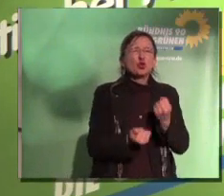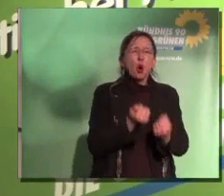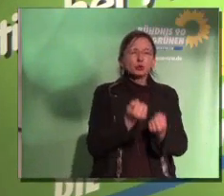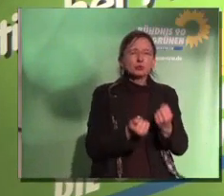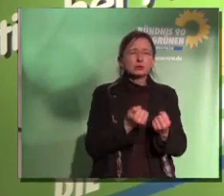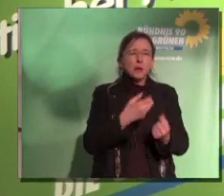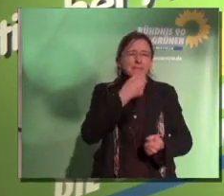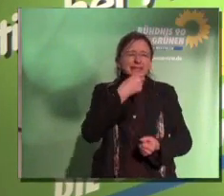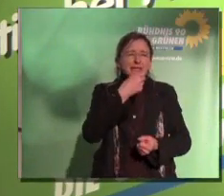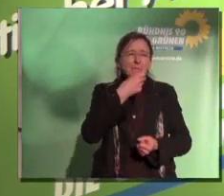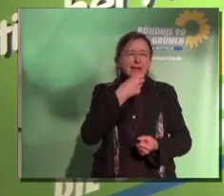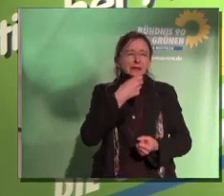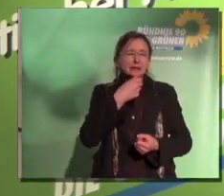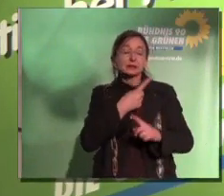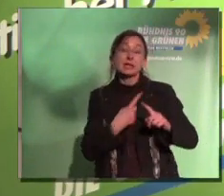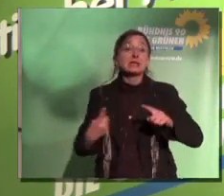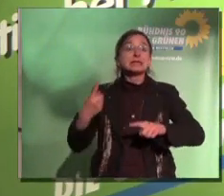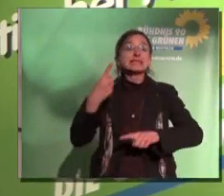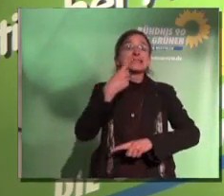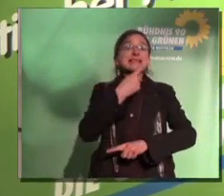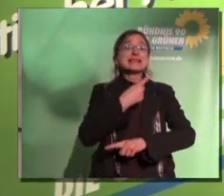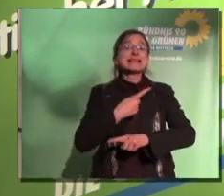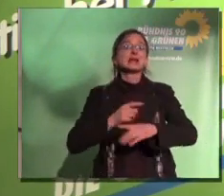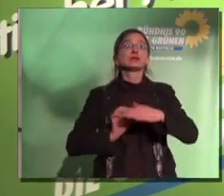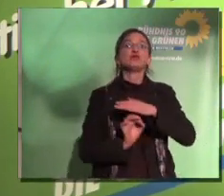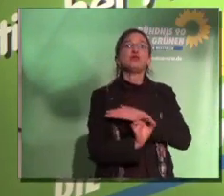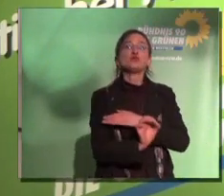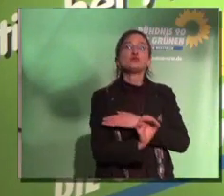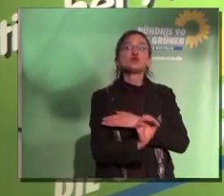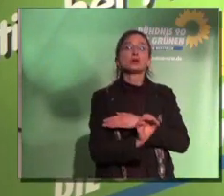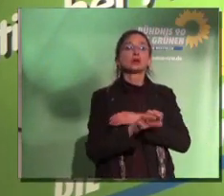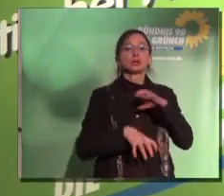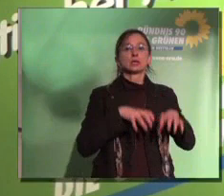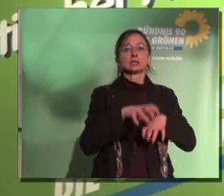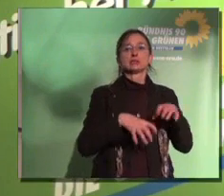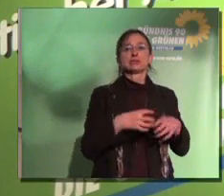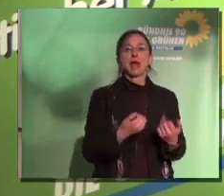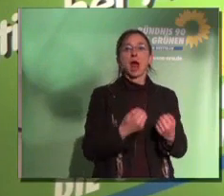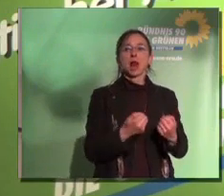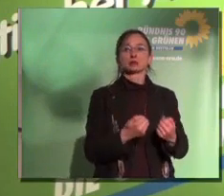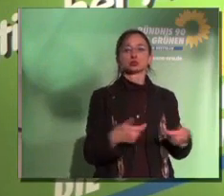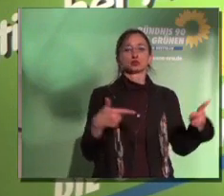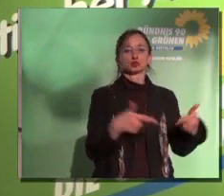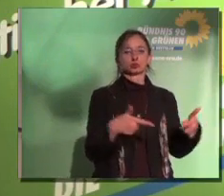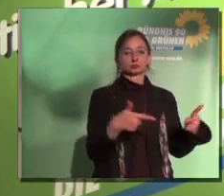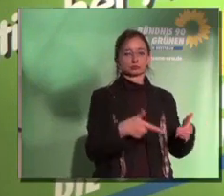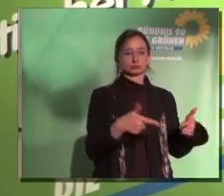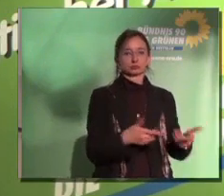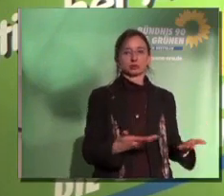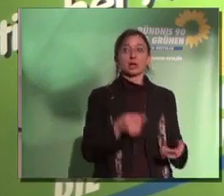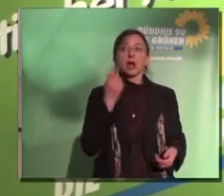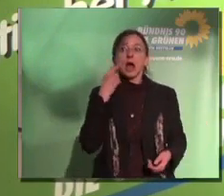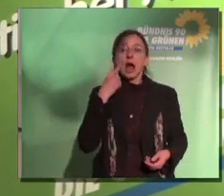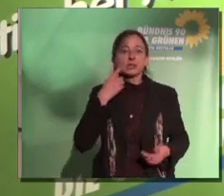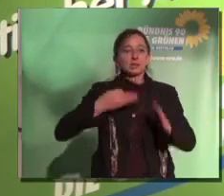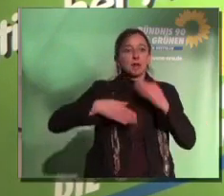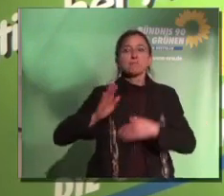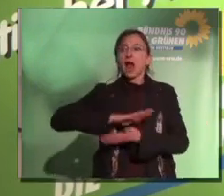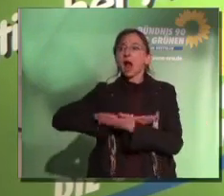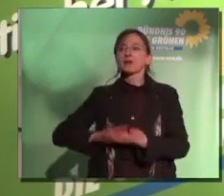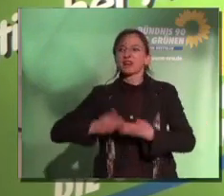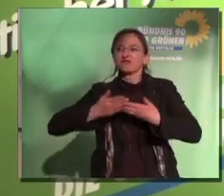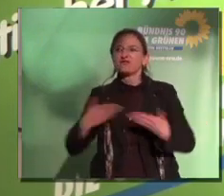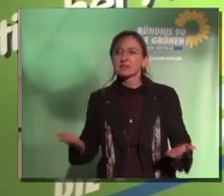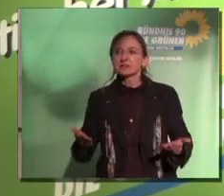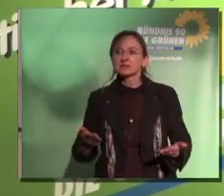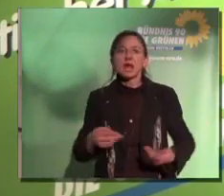in Deutschland in der Tierhaltung eingesetzt. Ja? Und das ist doch viel einfacher, als dass wir immer zum Arzt rennen, dass wir sagen, täglich